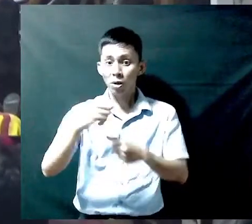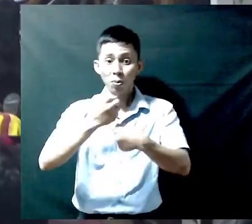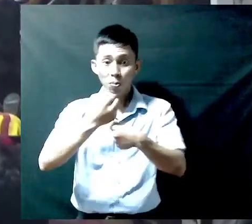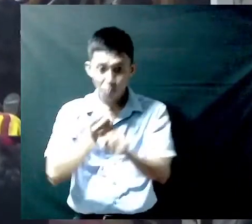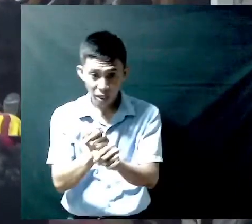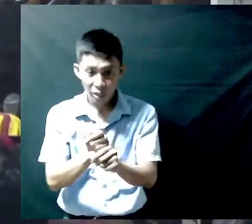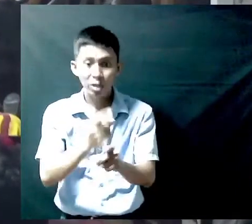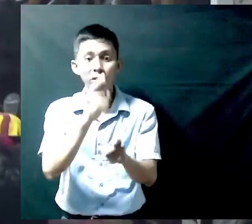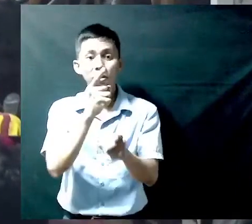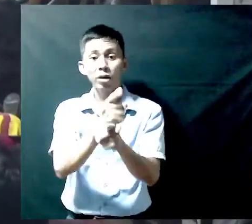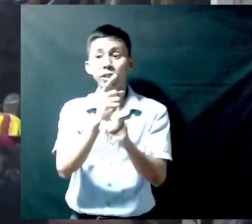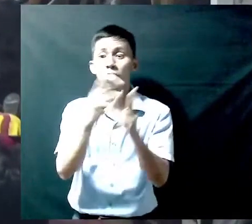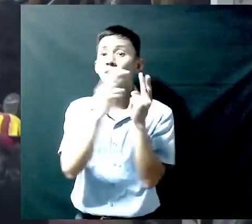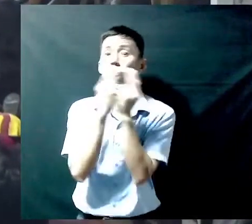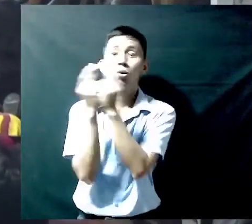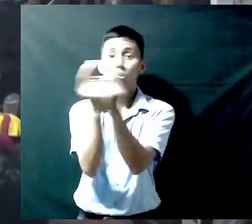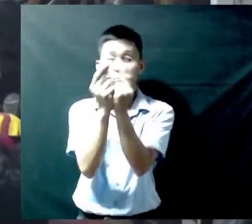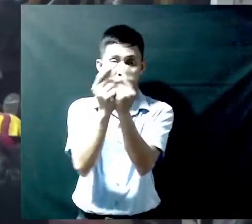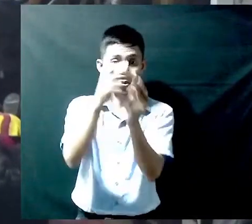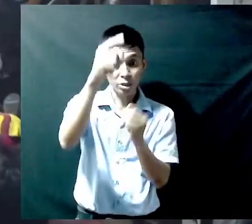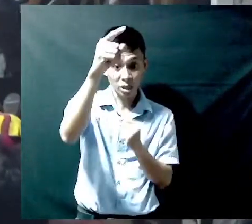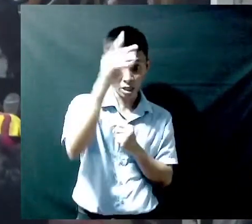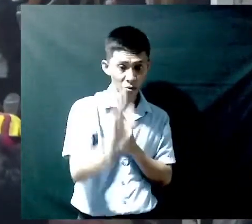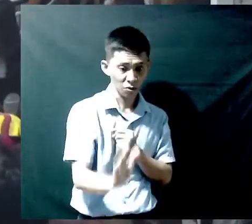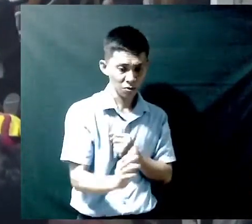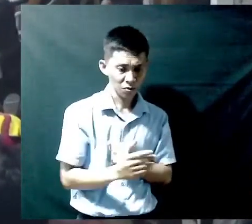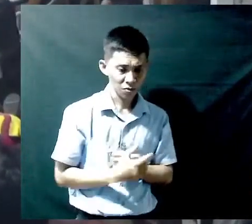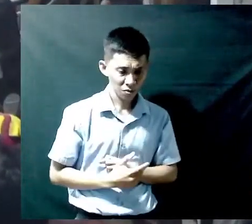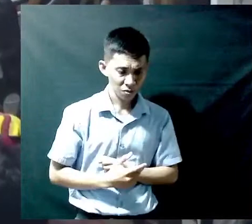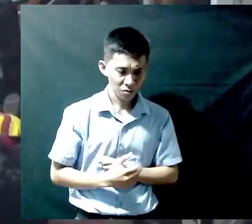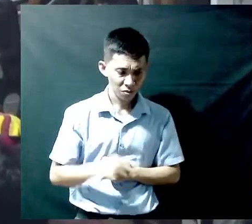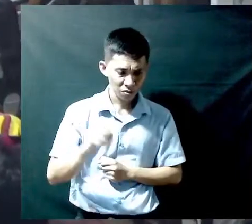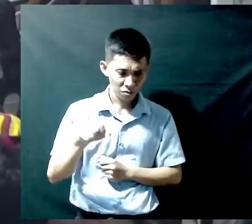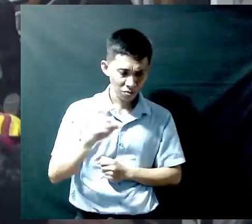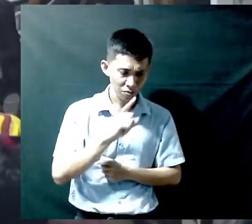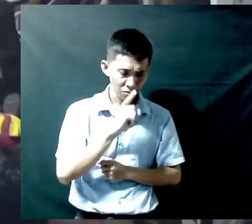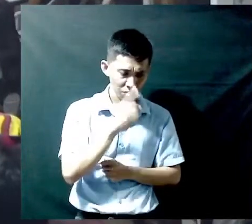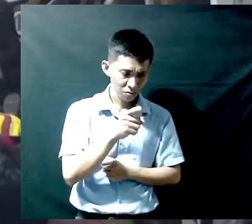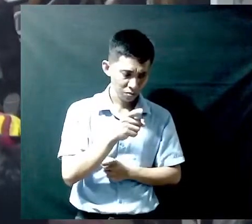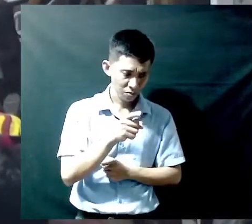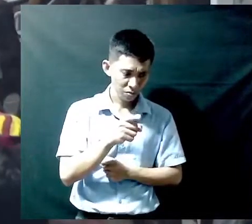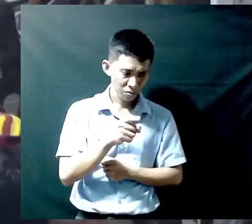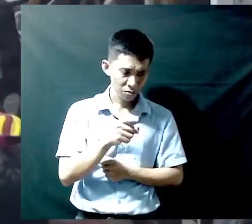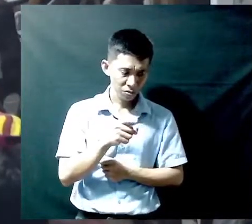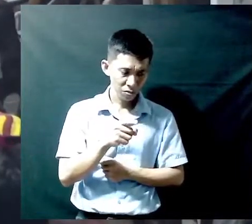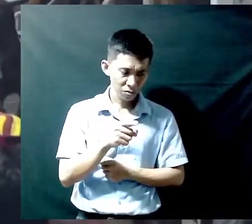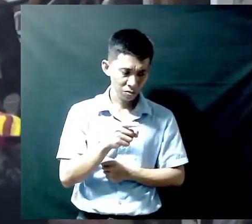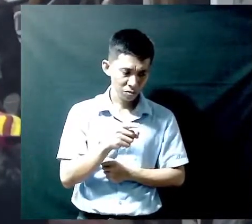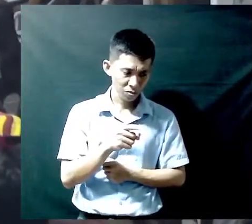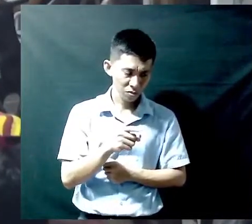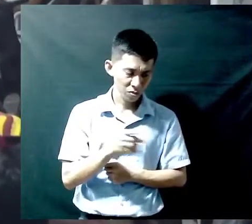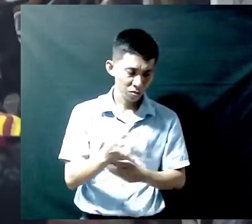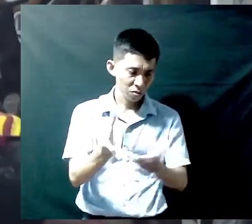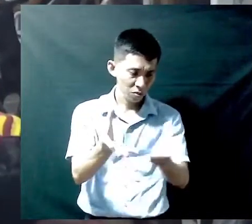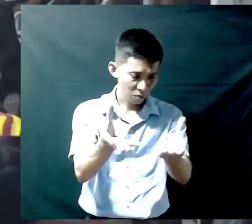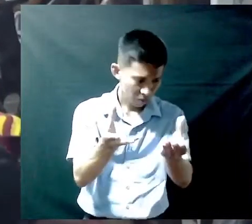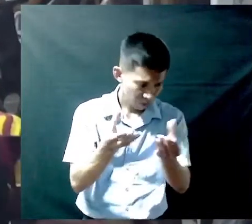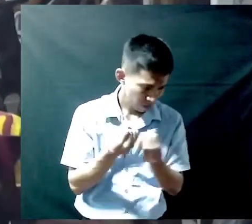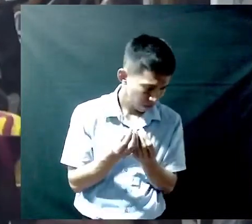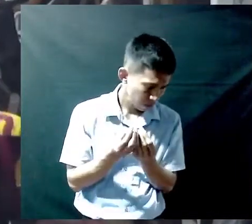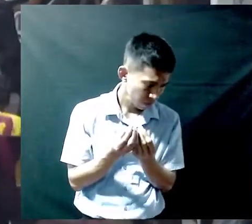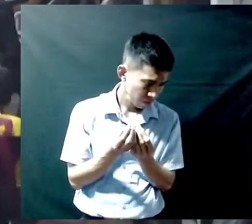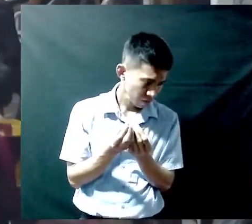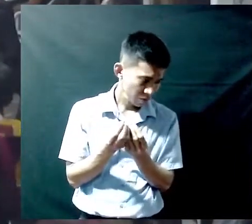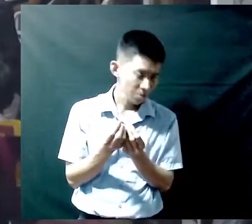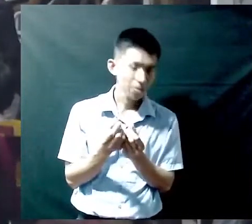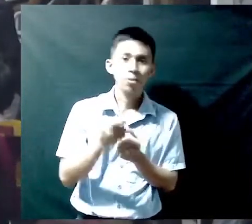ni Samuel, matiyak niya na ang ginagawa niya ay talagang pinapagawa ni Lord sa kanya. Bakit? Dahil ang sarap pakinggan nung